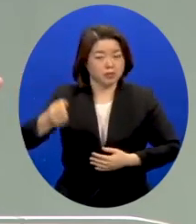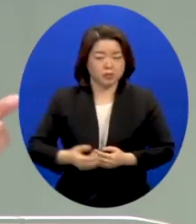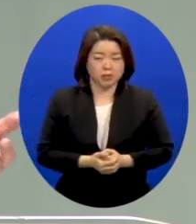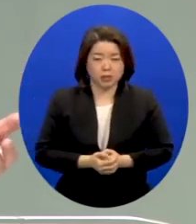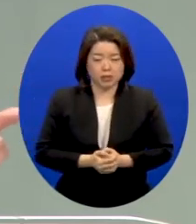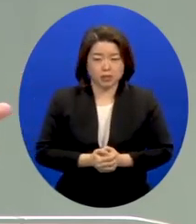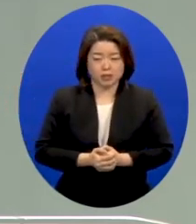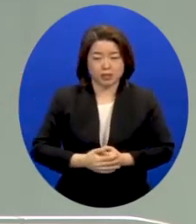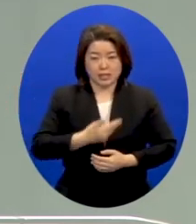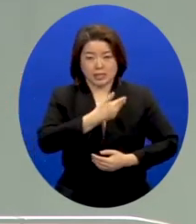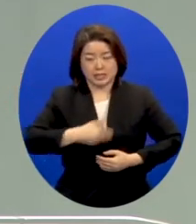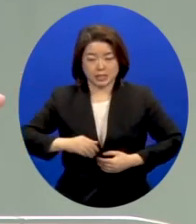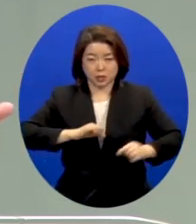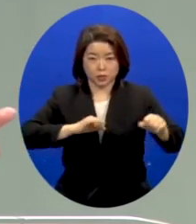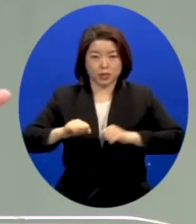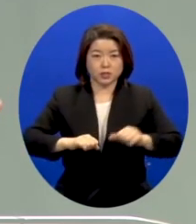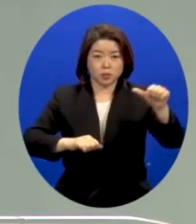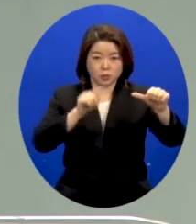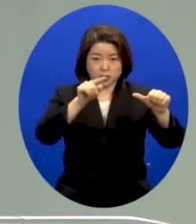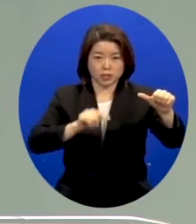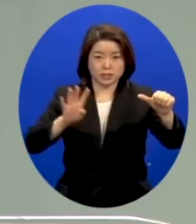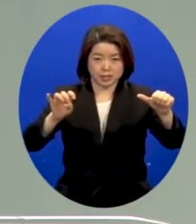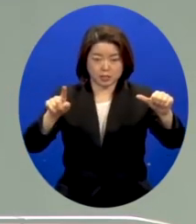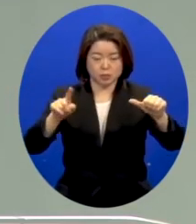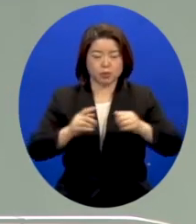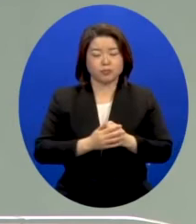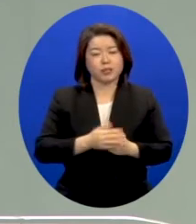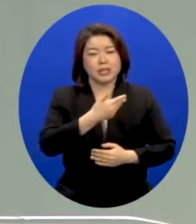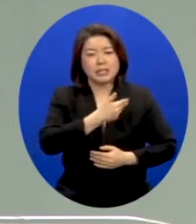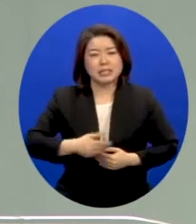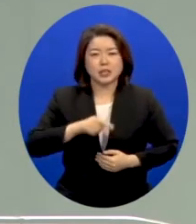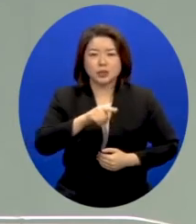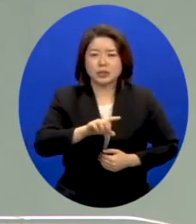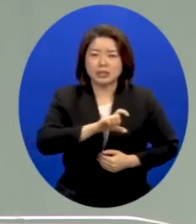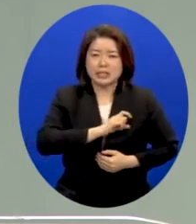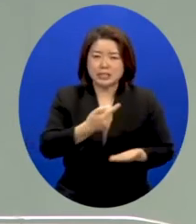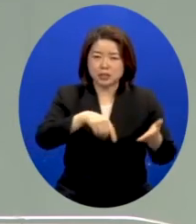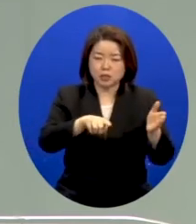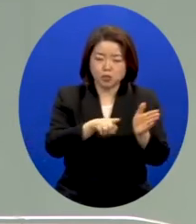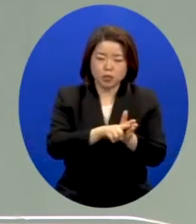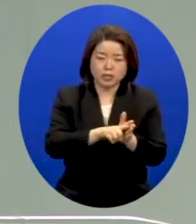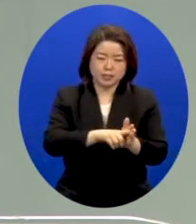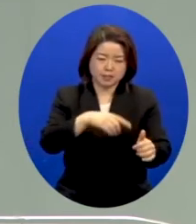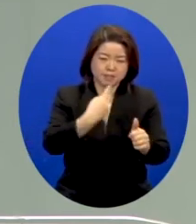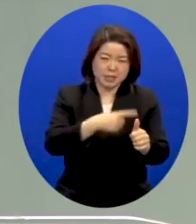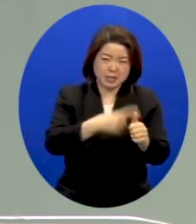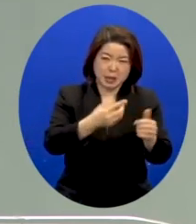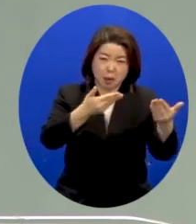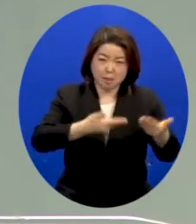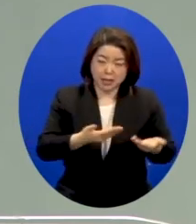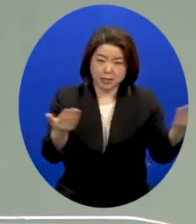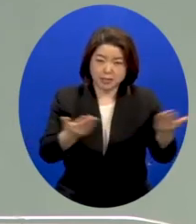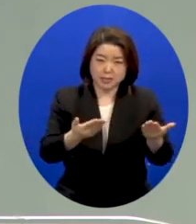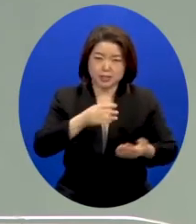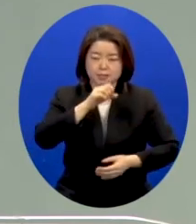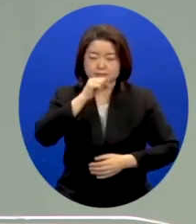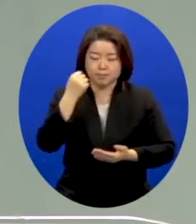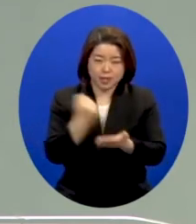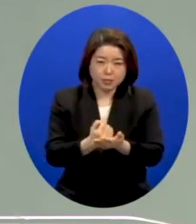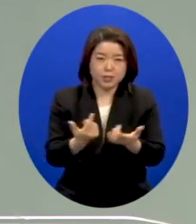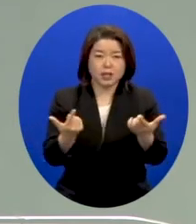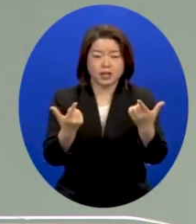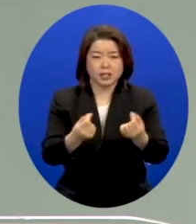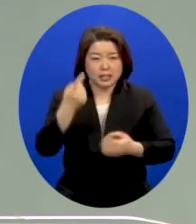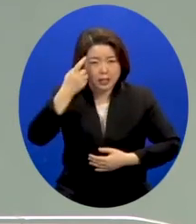4 중주 노장 4 11절에 사도들은 그 이름을 위하여 능욕 받는 일에 합당한 자로 여기심을 기뻐하면서 공회